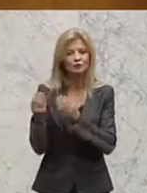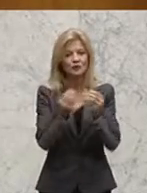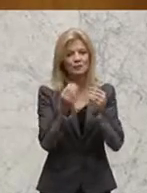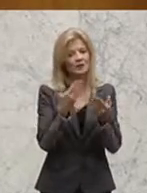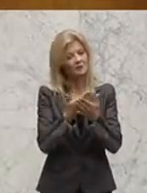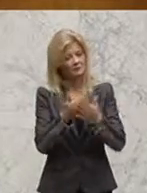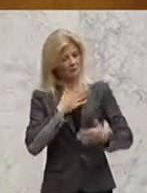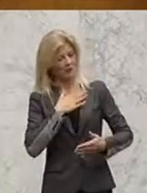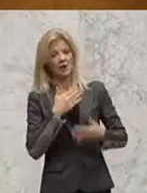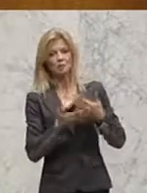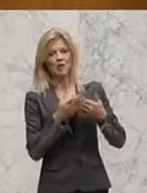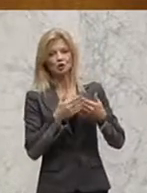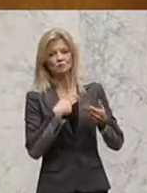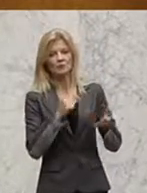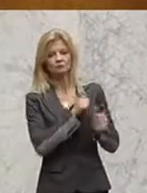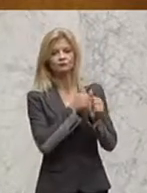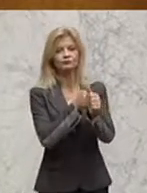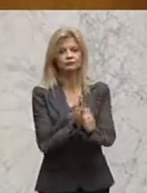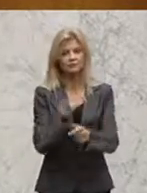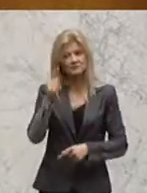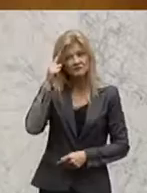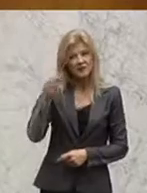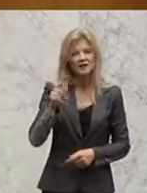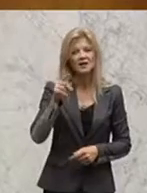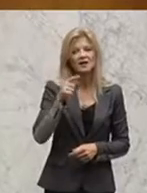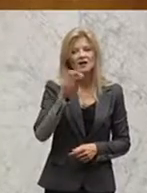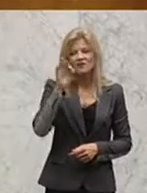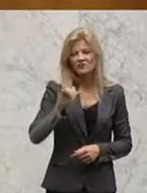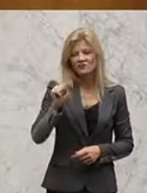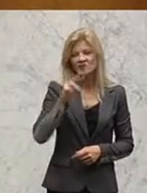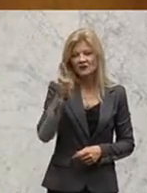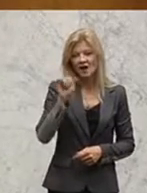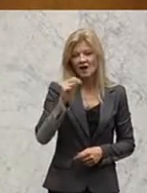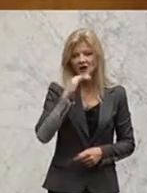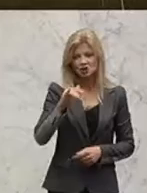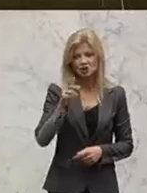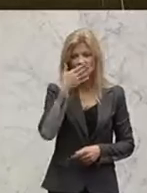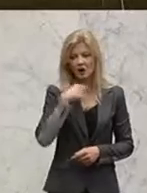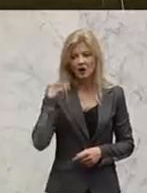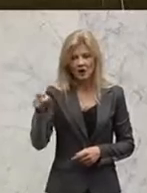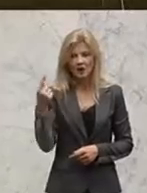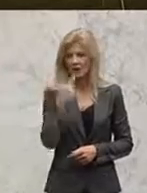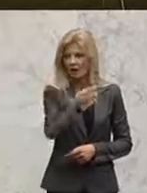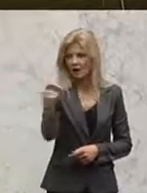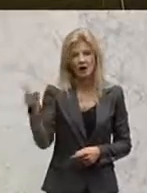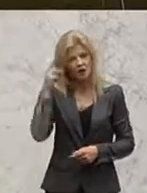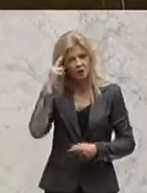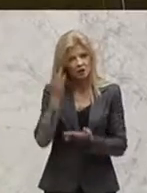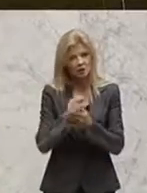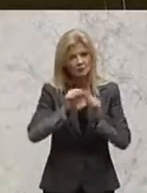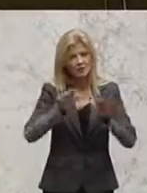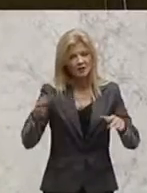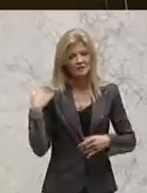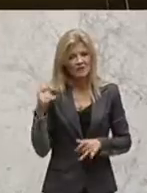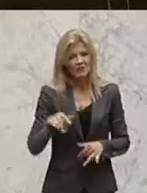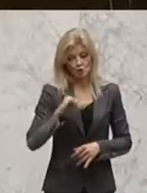nur an den Fall Firash H., den Sie alle kennen, den Sie alle verfolgt haben über die Medien. Ein junger